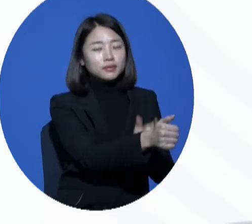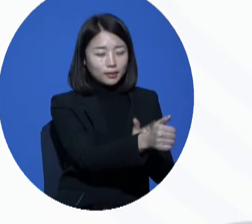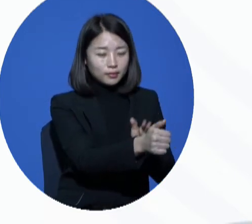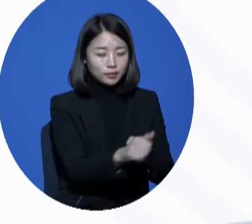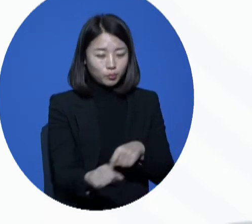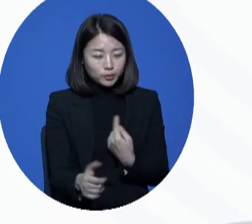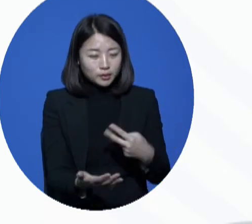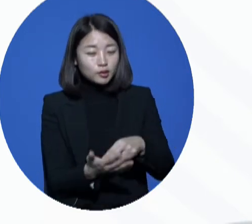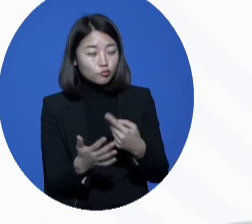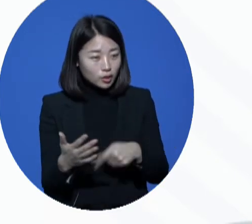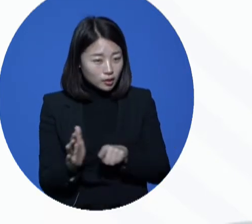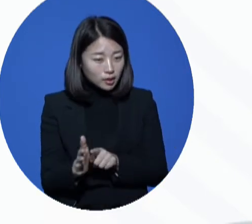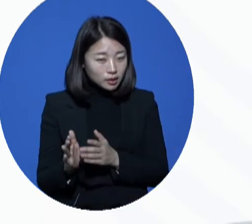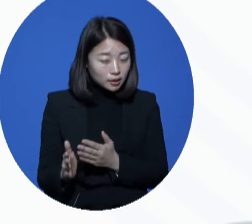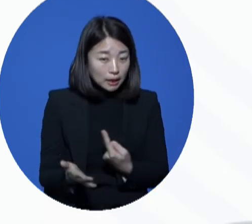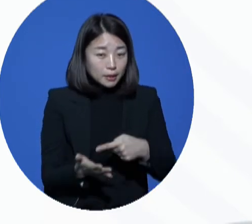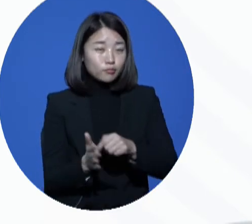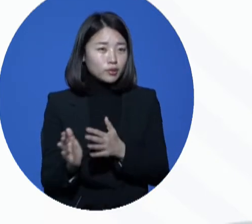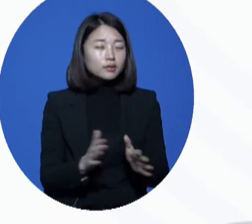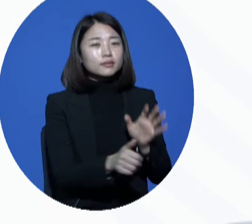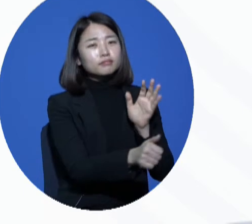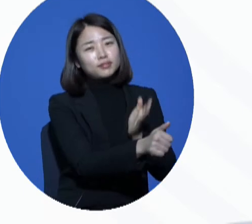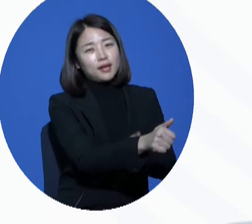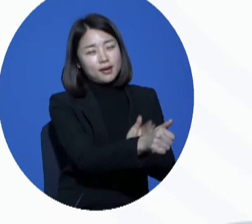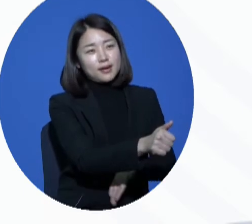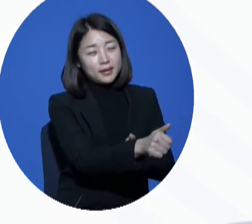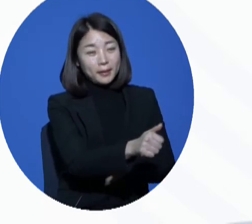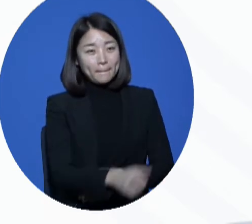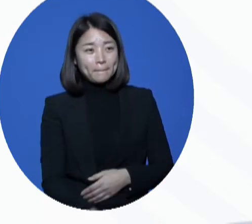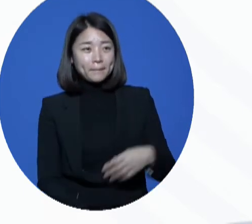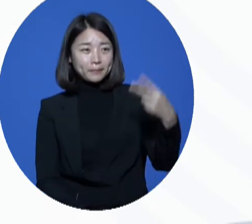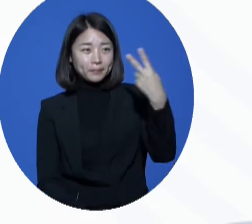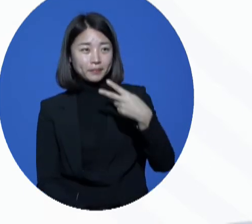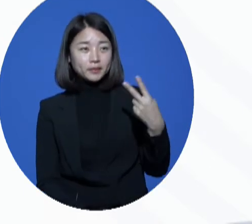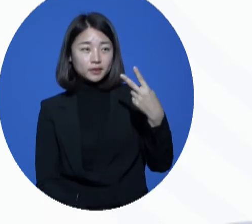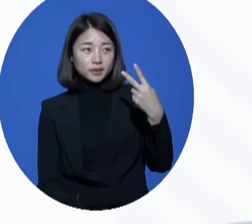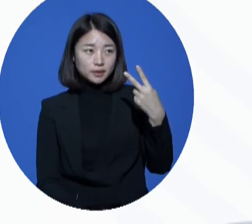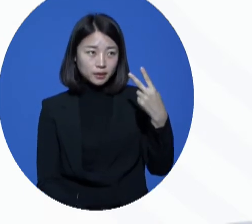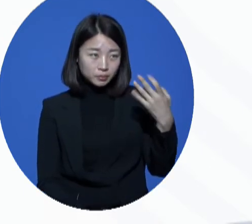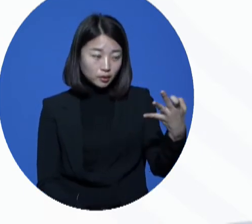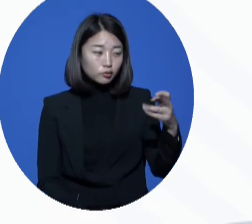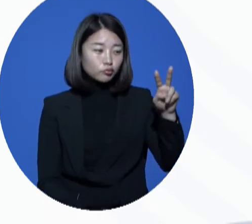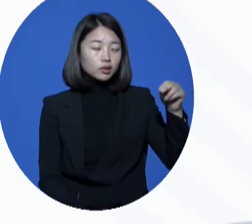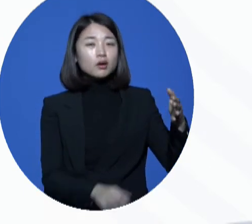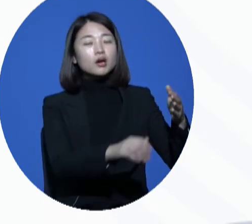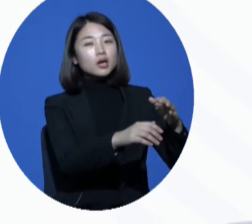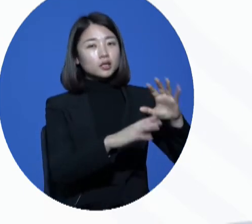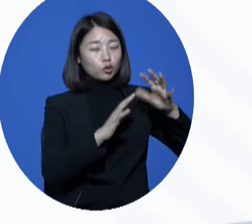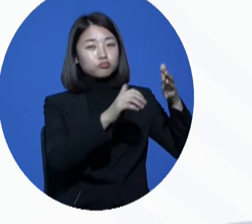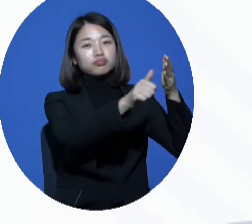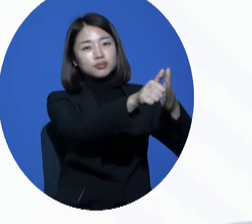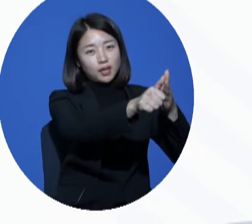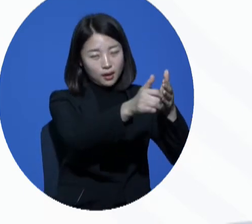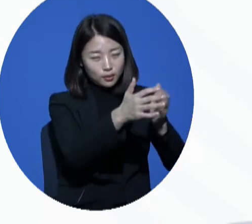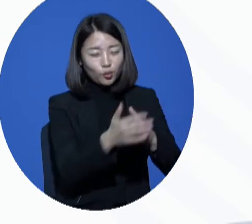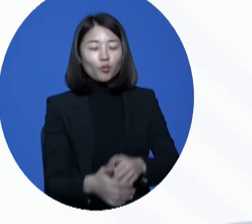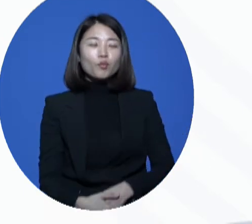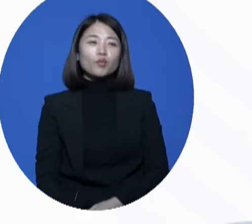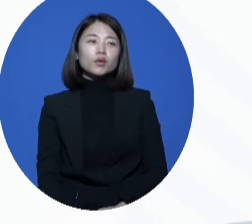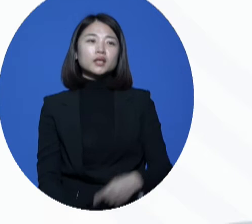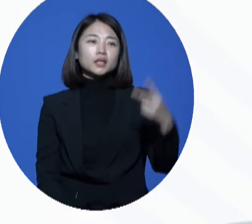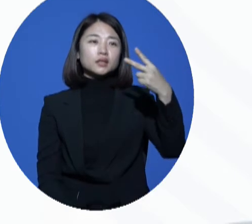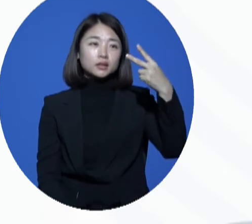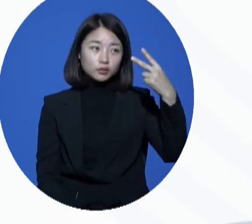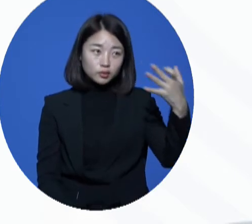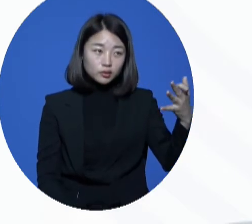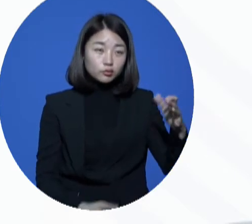답보하고 있습니다. 굉장히 답답하고 2014년에 유엔에서도 공고했고 2019년에도 국가인권위원회에서 탈시설 장애인